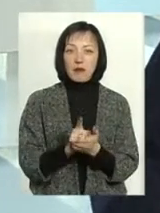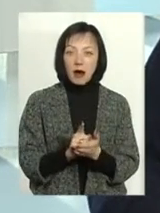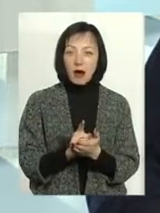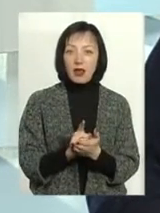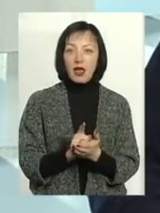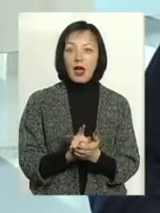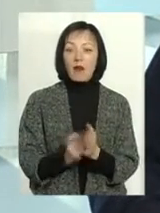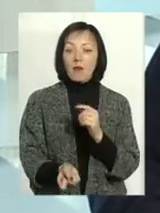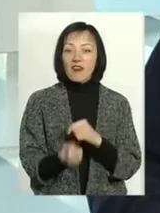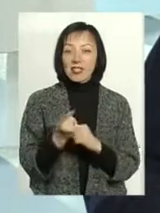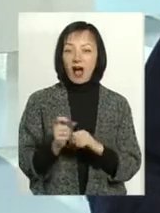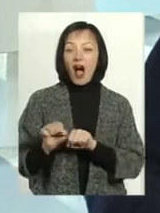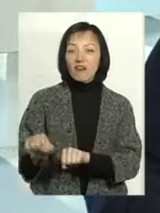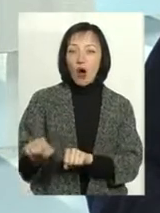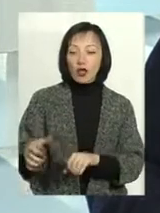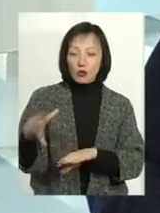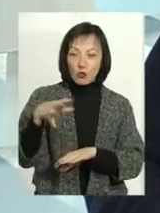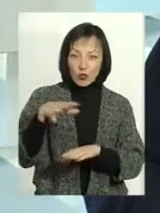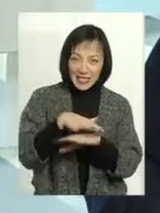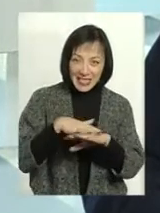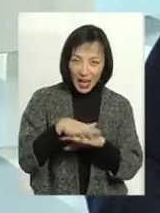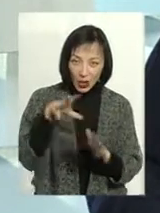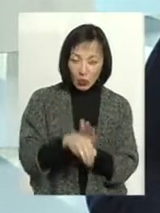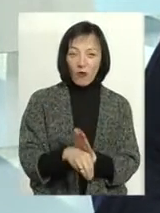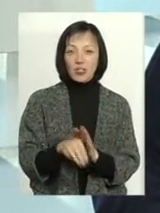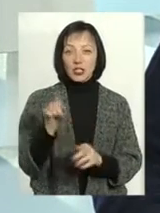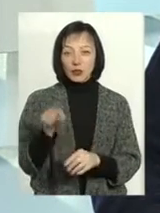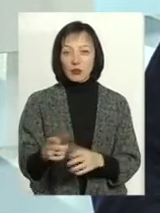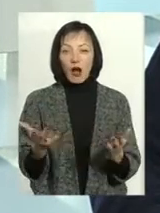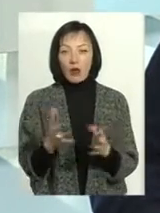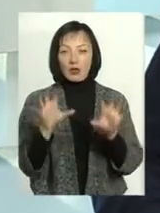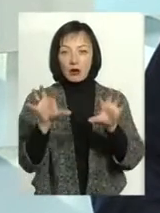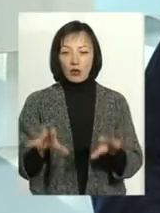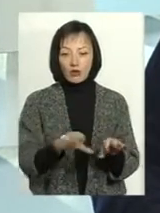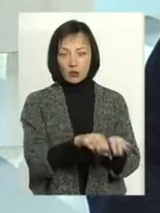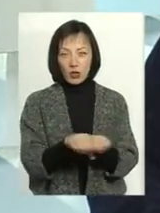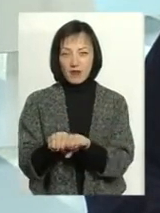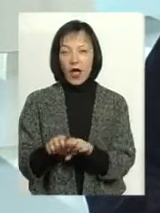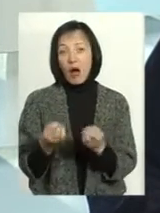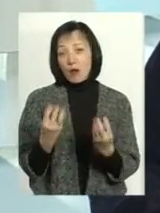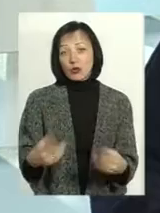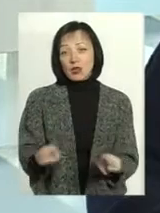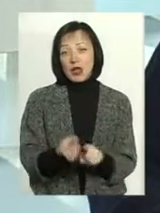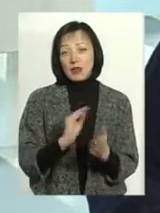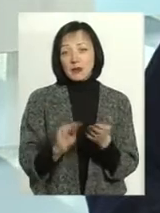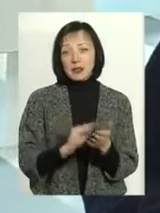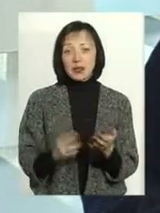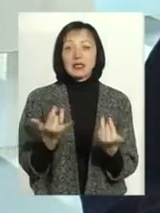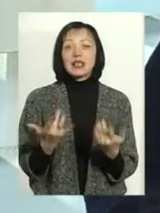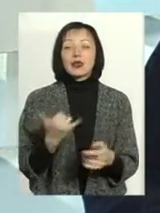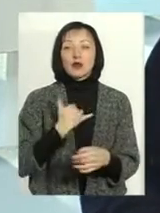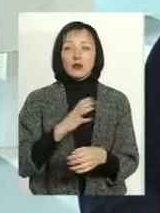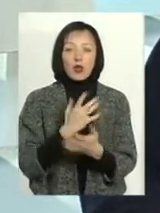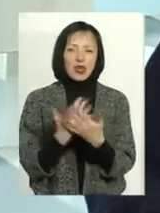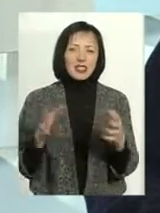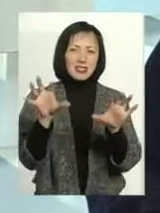адвокатському середовищі і лише тоді набути якогось законодавчого рівня. А просто так написати, скільки в нас було різних